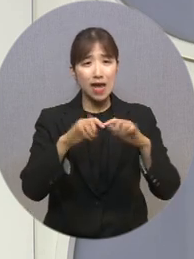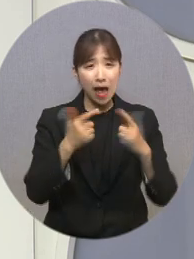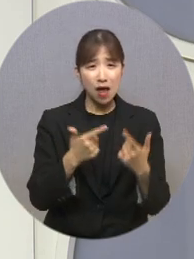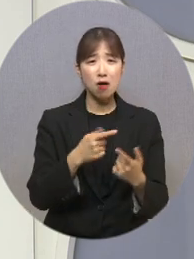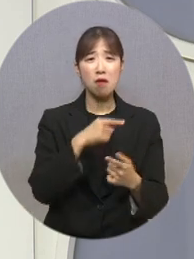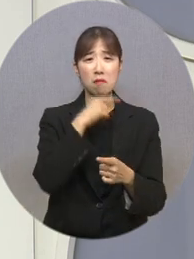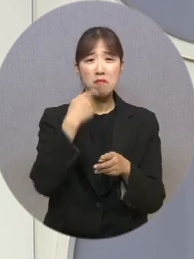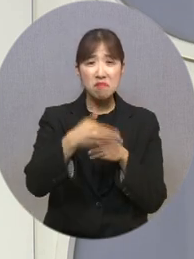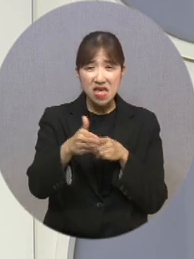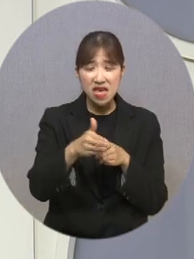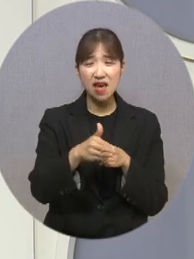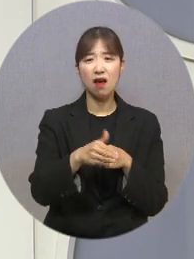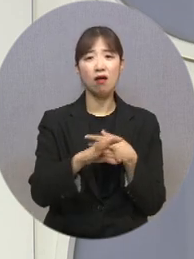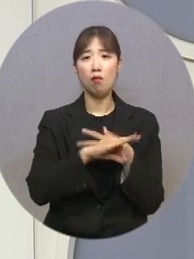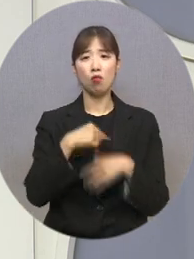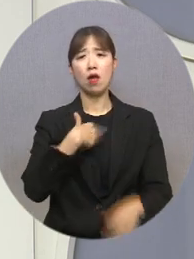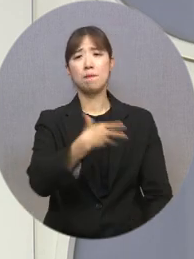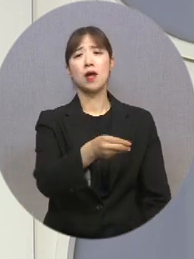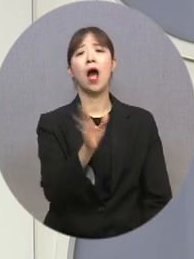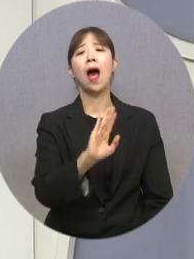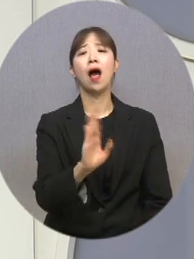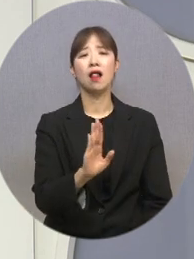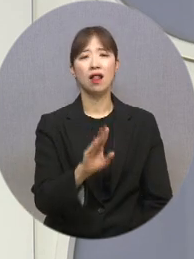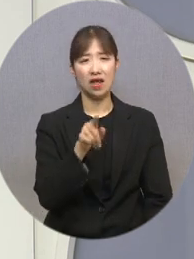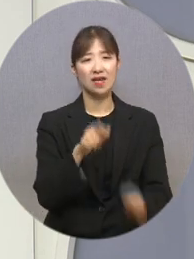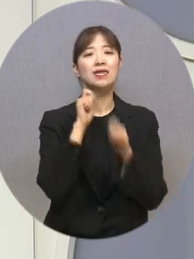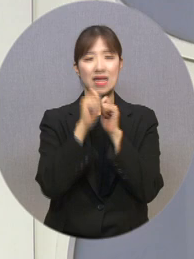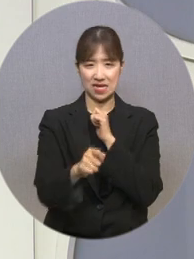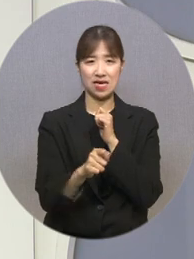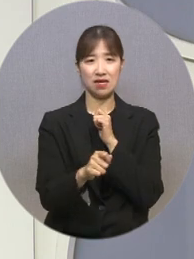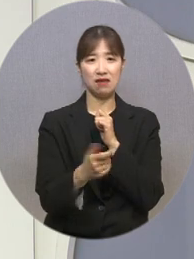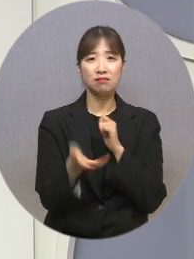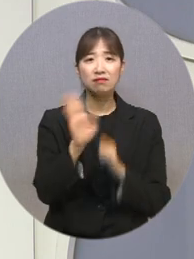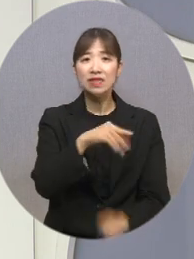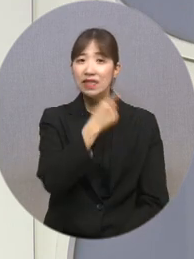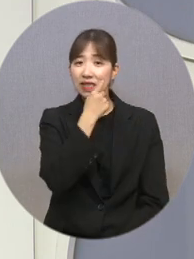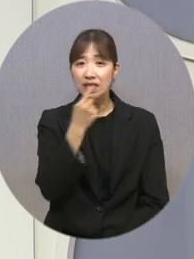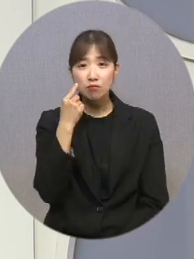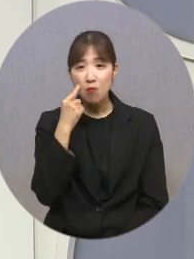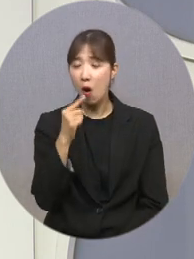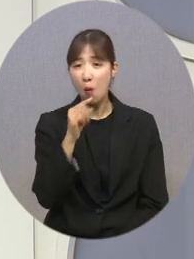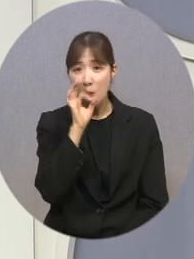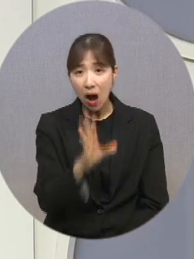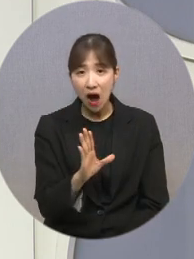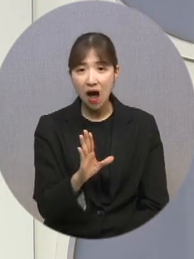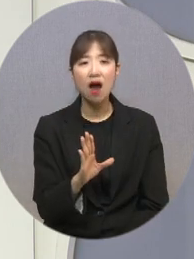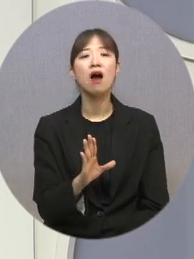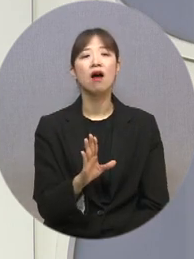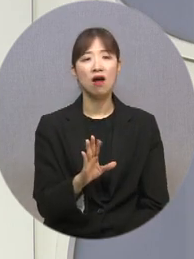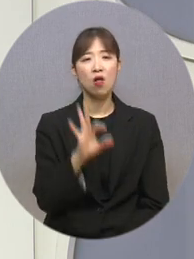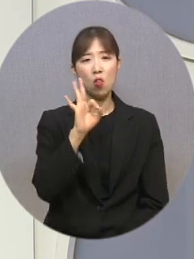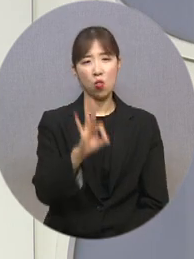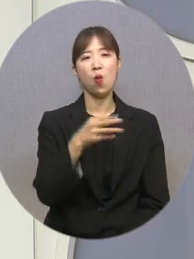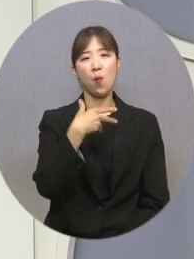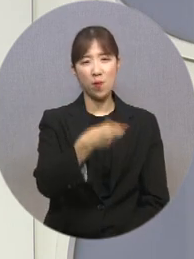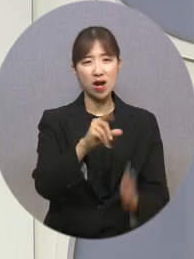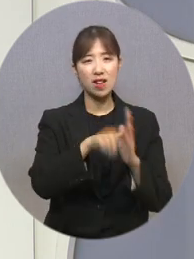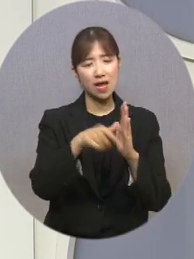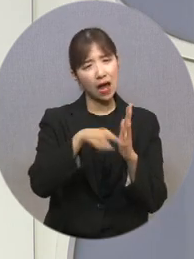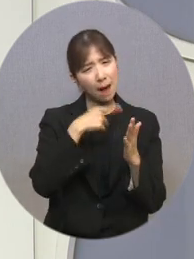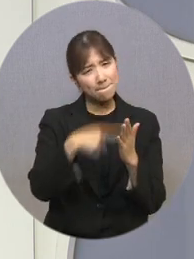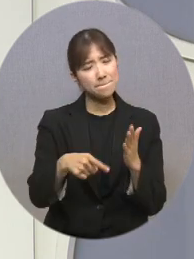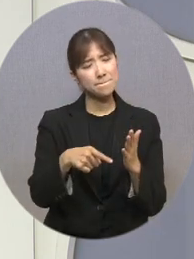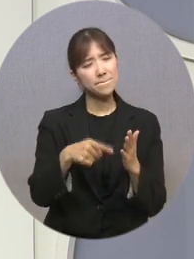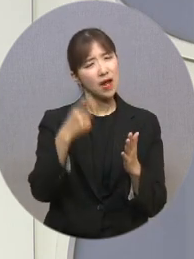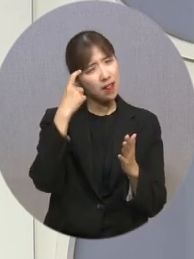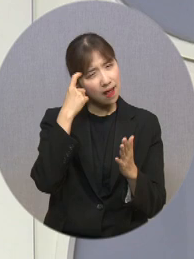자기 빚감도 됐을 줄 알았으면 저는 안 빌려줬습니다. 이렇게 하면 사기죄가 되고 만약에 그런 부분이 증명이 안 되면 돈 빌릴 당시에 갚을 의사나